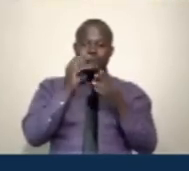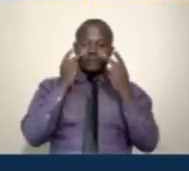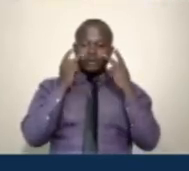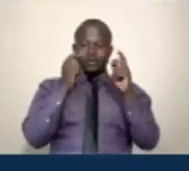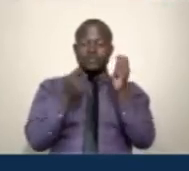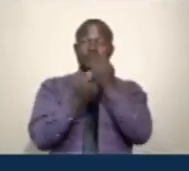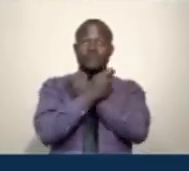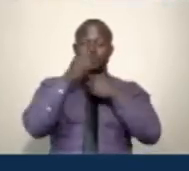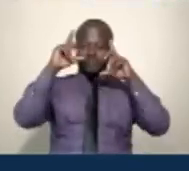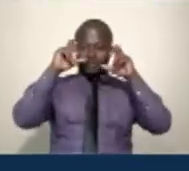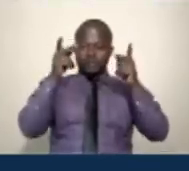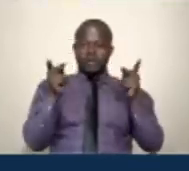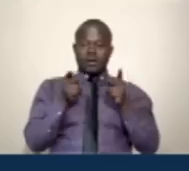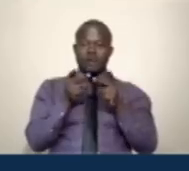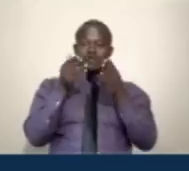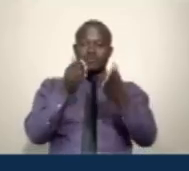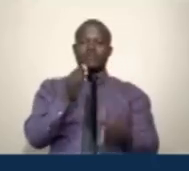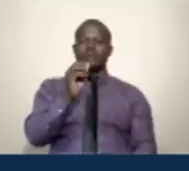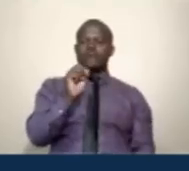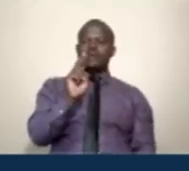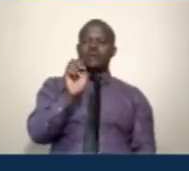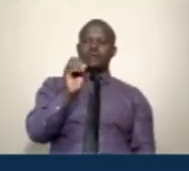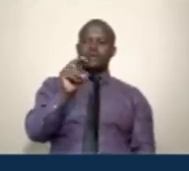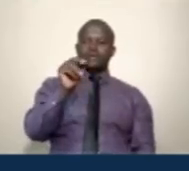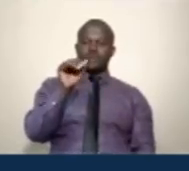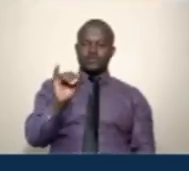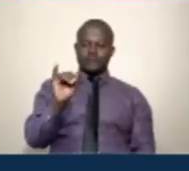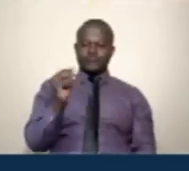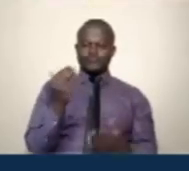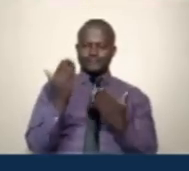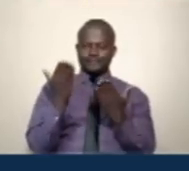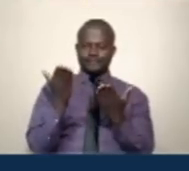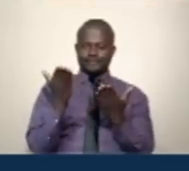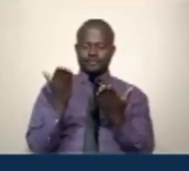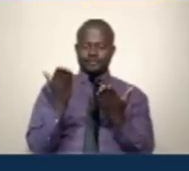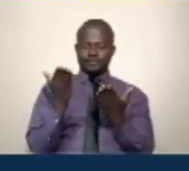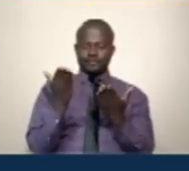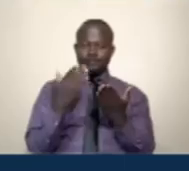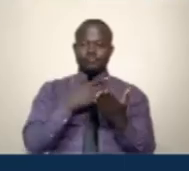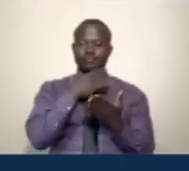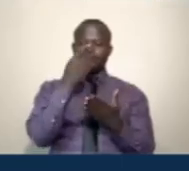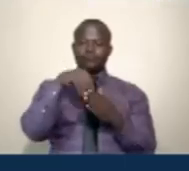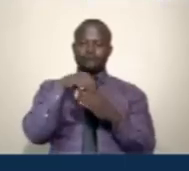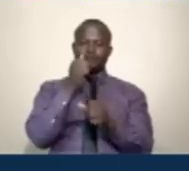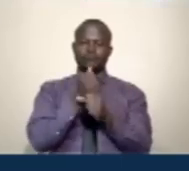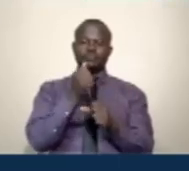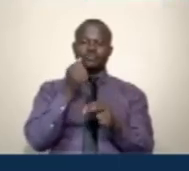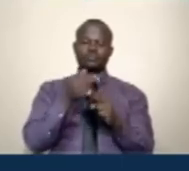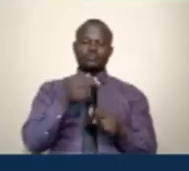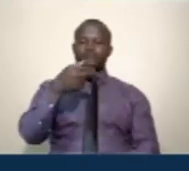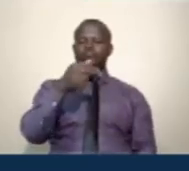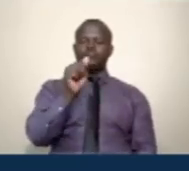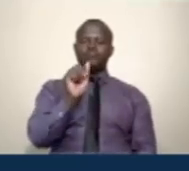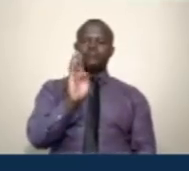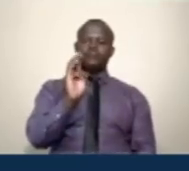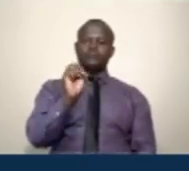bihindura isura yaho biri. Mutoni Betty na Nepo birabone ni bagenzi bacu basuye umwe mu babikora witwa Habimana